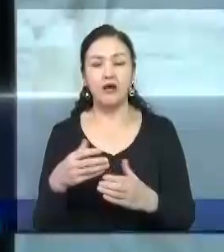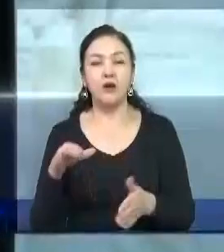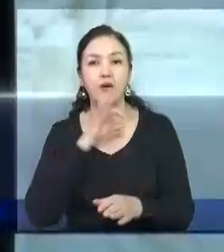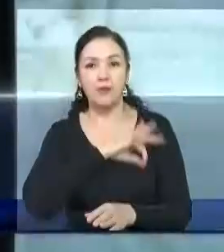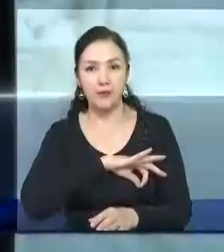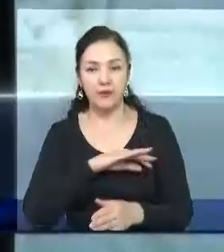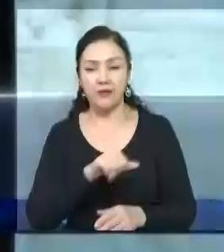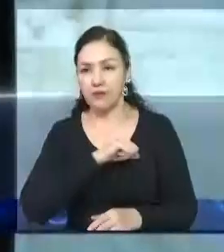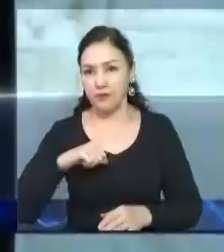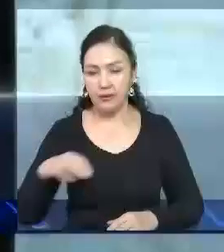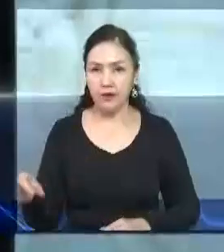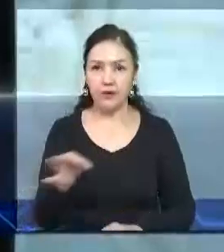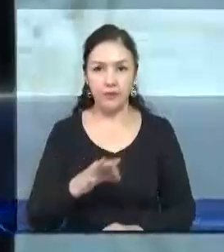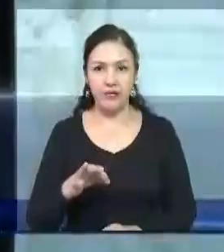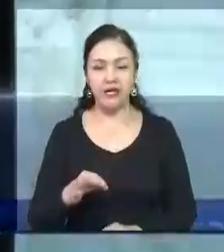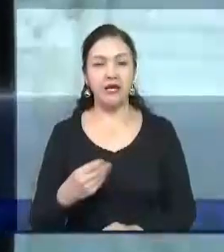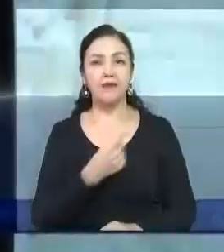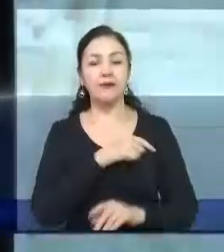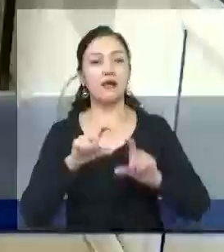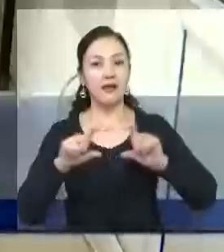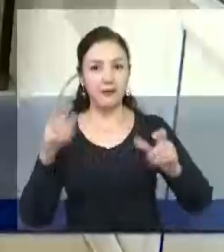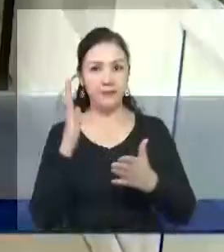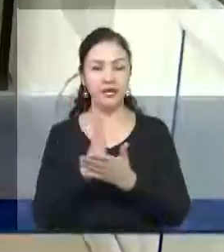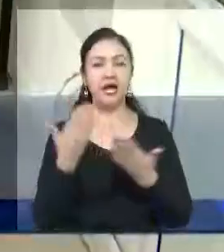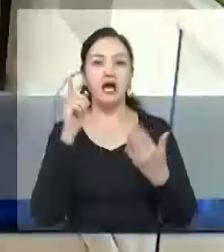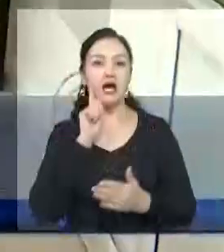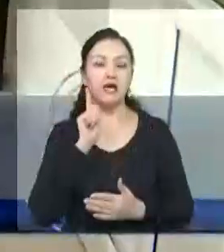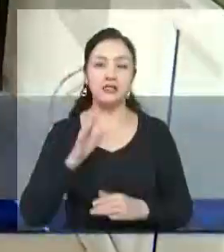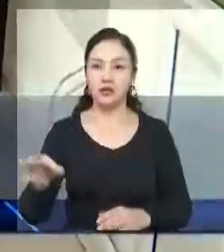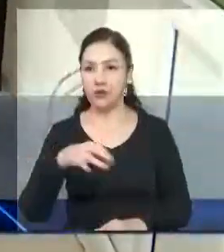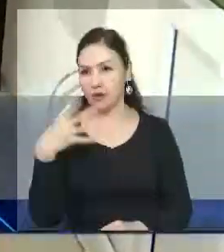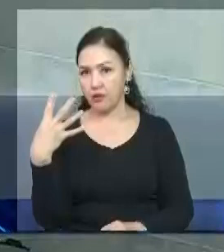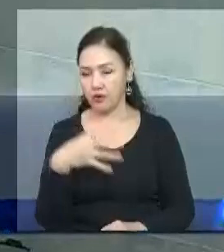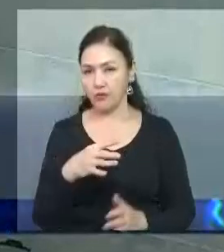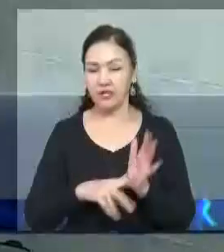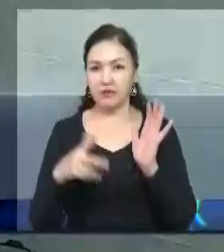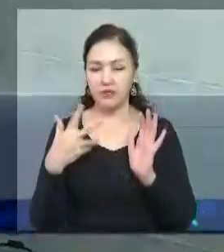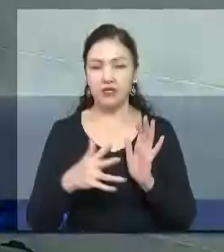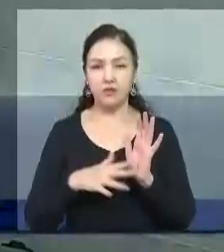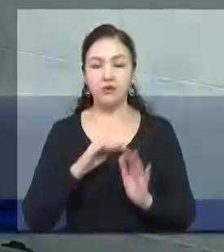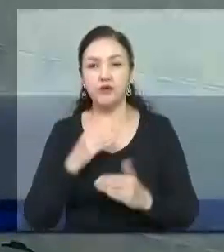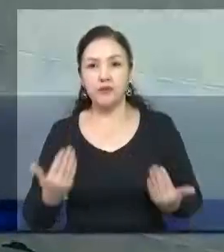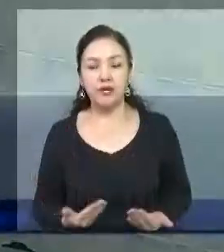жатыр өзіміздің облыстық медициналық ұйымдар арасында. Әзірге облыстың 4874 тұрғыны